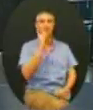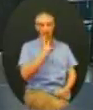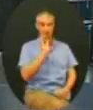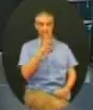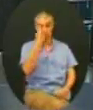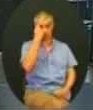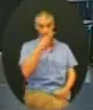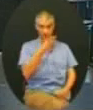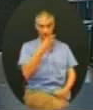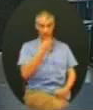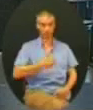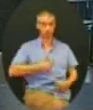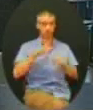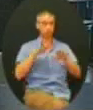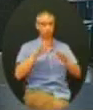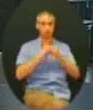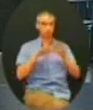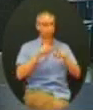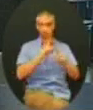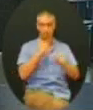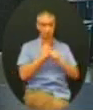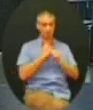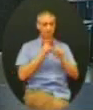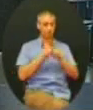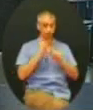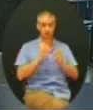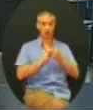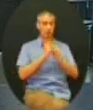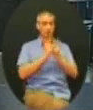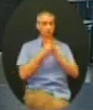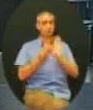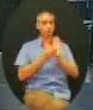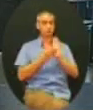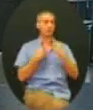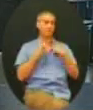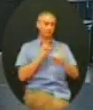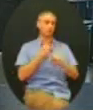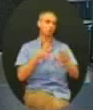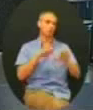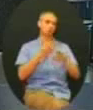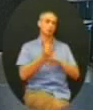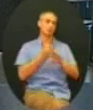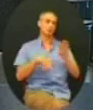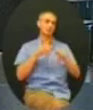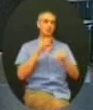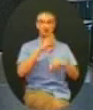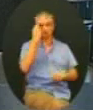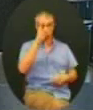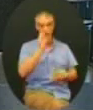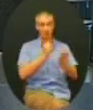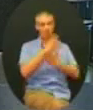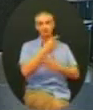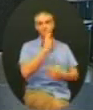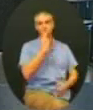כן אם חושבים שראש הממשלה או ממשלה אינם מתפקדים כראוי או לחלופין זקוקים לחיזוק, אפשר להקדים את הבחירות. וכל הרעיון הזה של הדחה